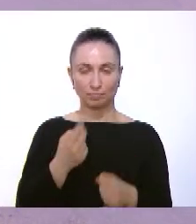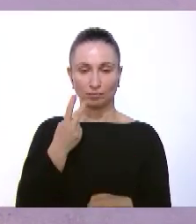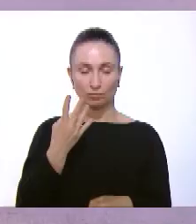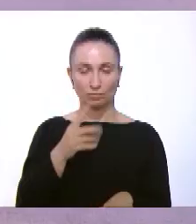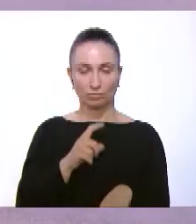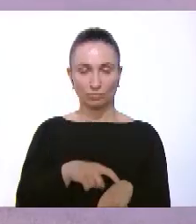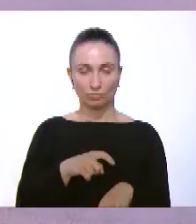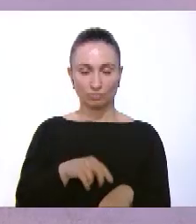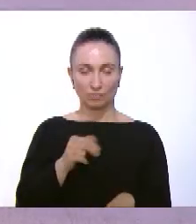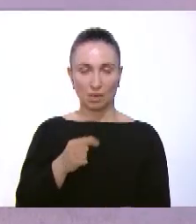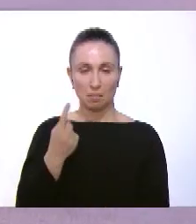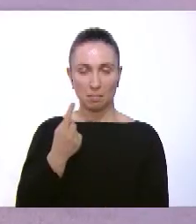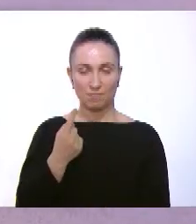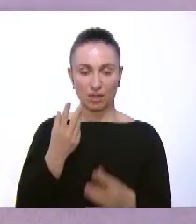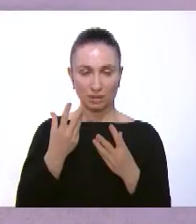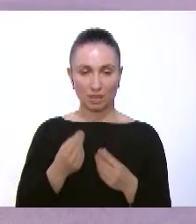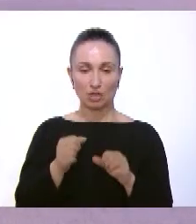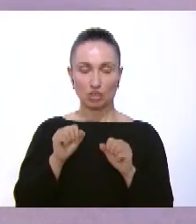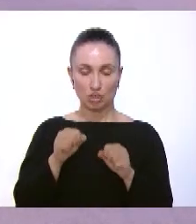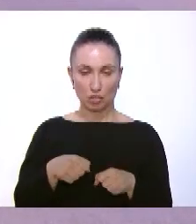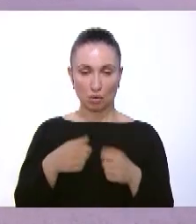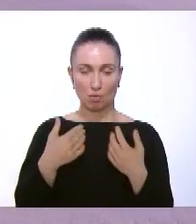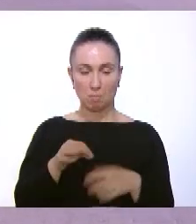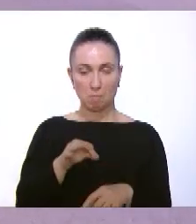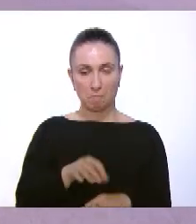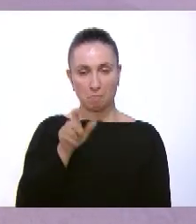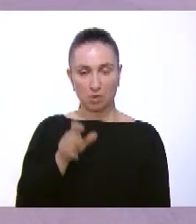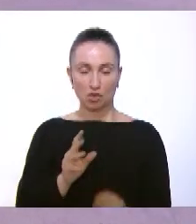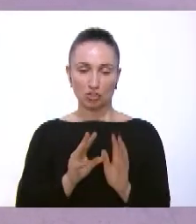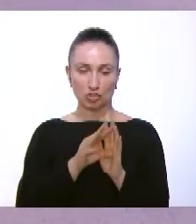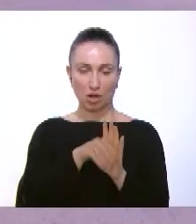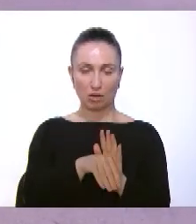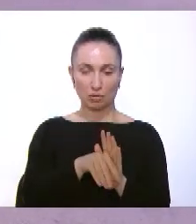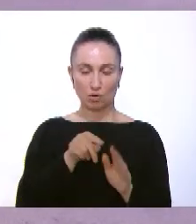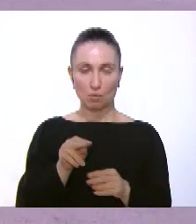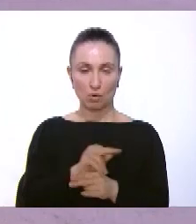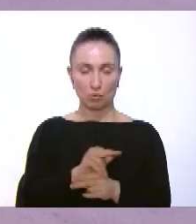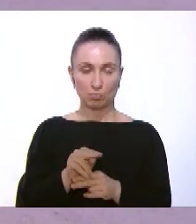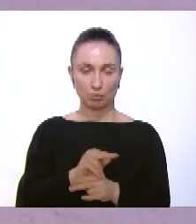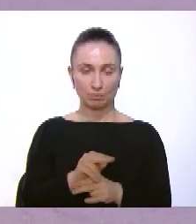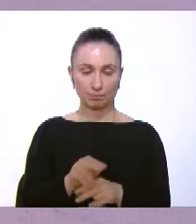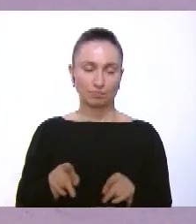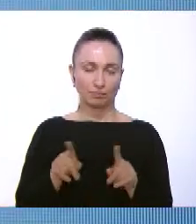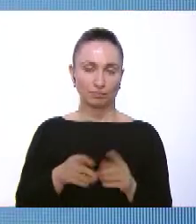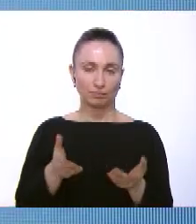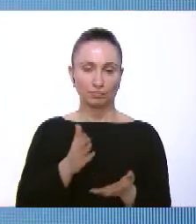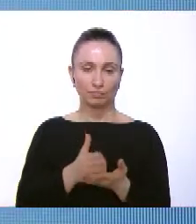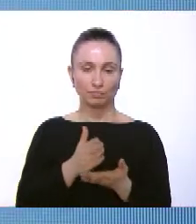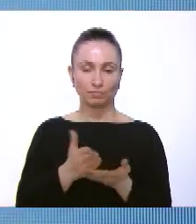24 საათში და პირველი დღიდანვე შესაძლებელია პაციენტი ჩაერთოს მკურნალობაში. ასევე